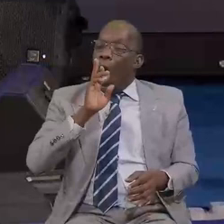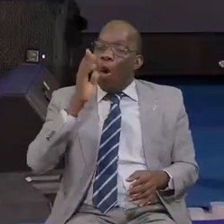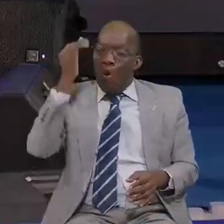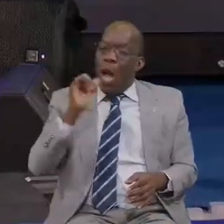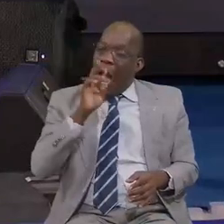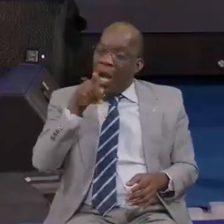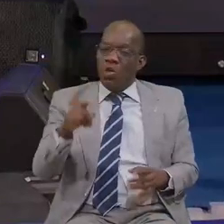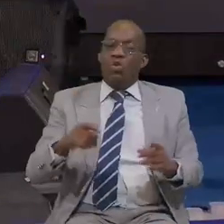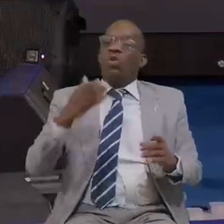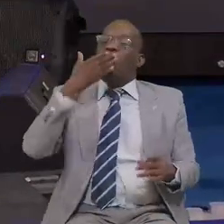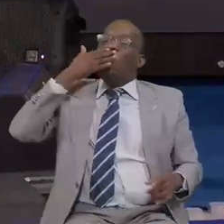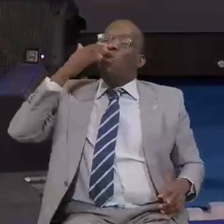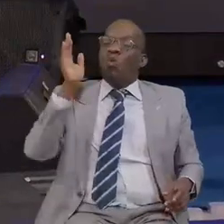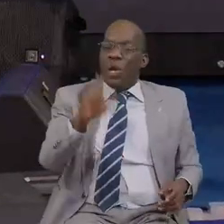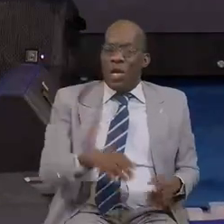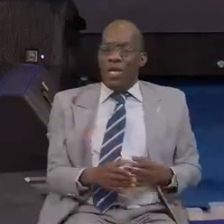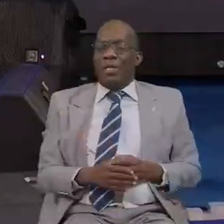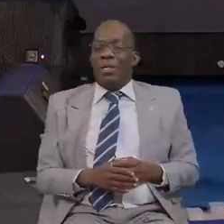Pourquoi es-tu